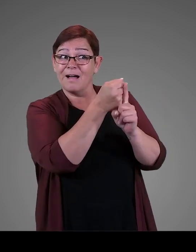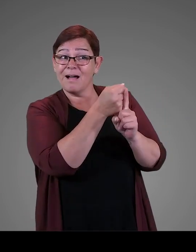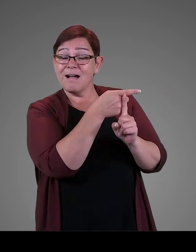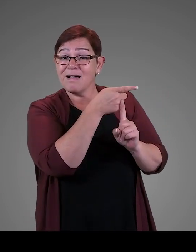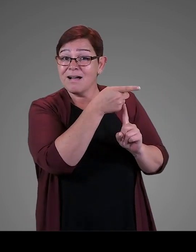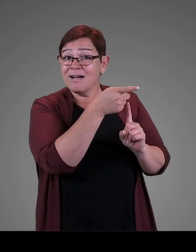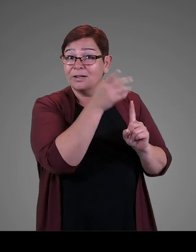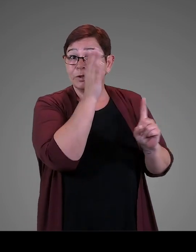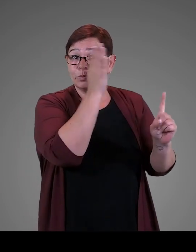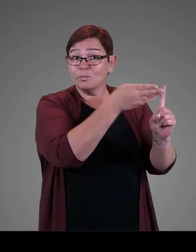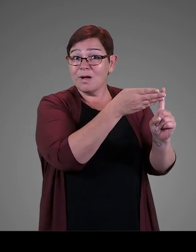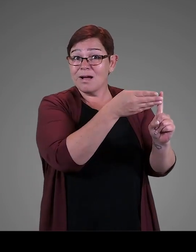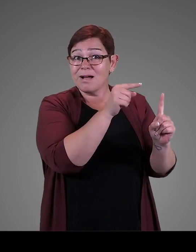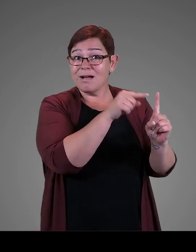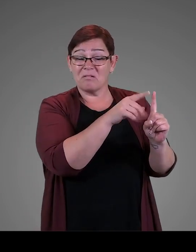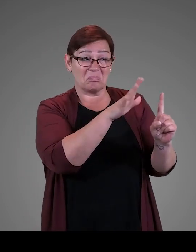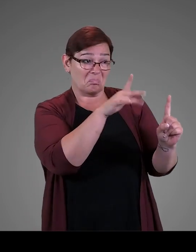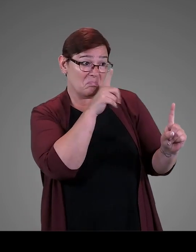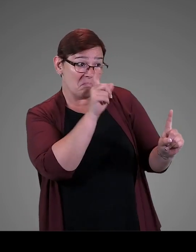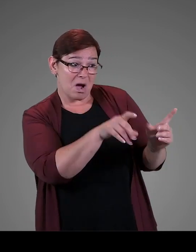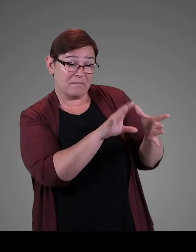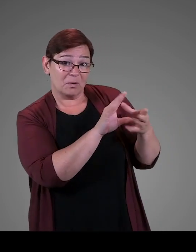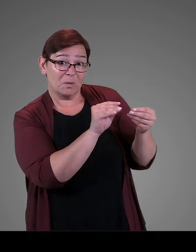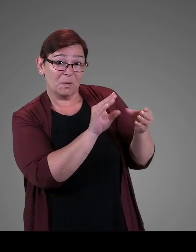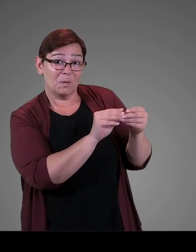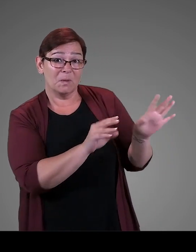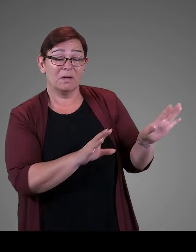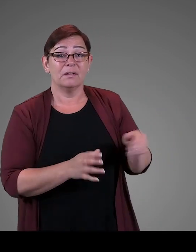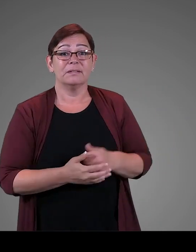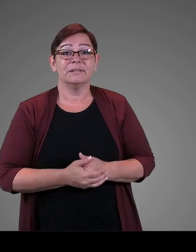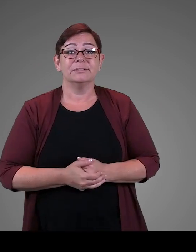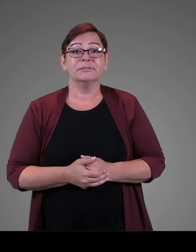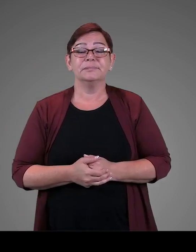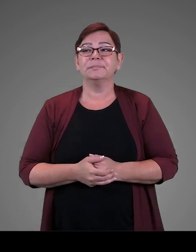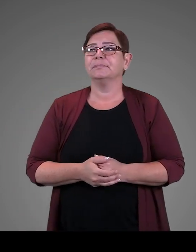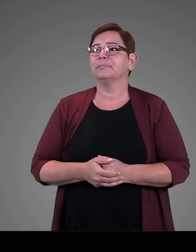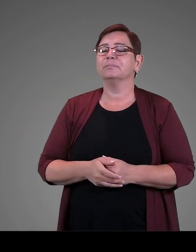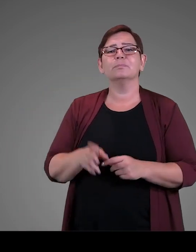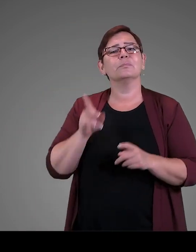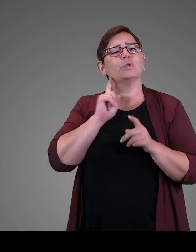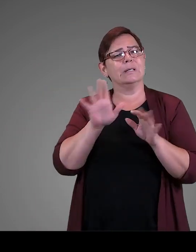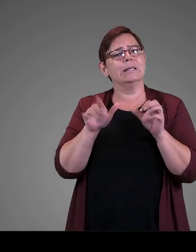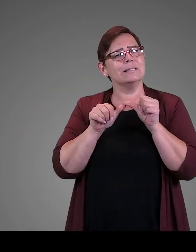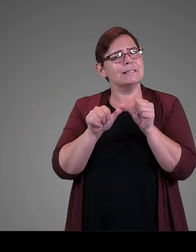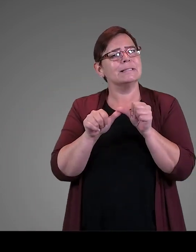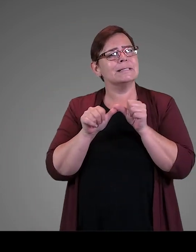Michel, est-ce que tu veux répondre à ça parce que ça te touche directement? Tu n'es pas obligé.